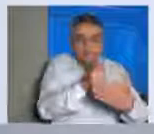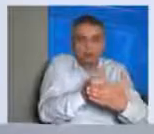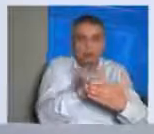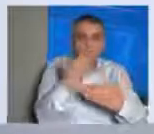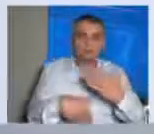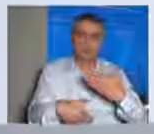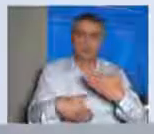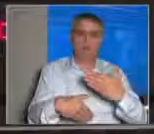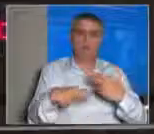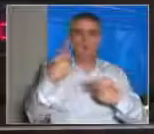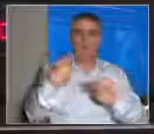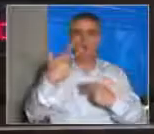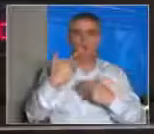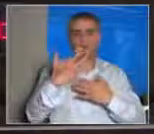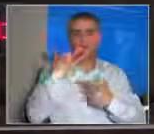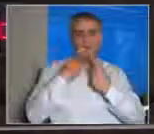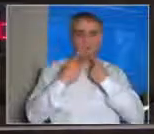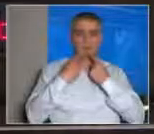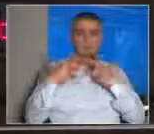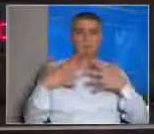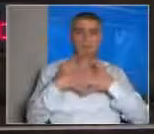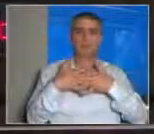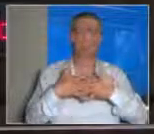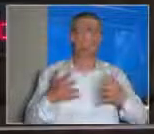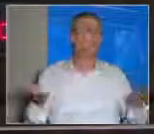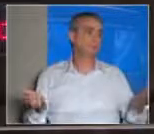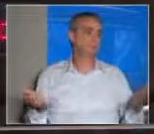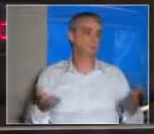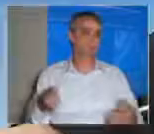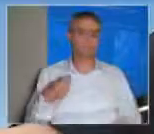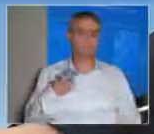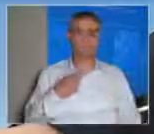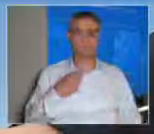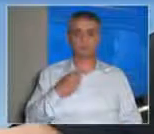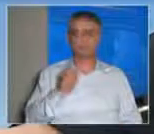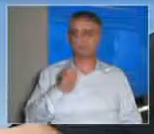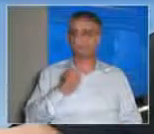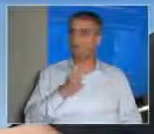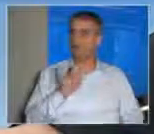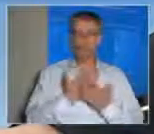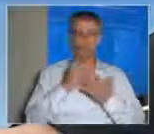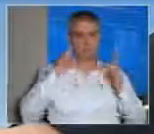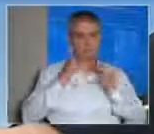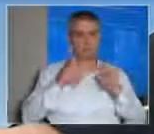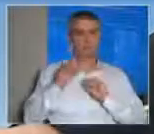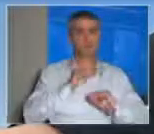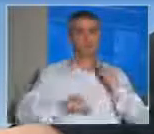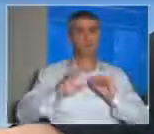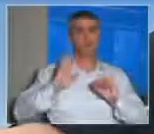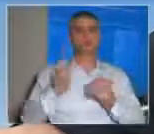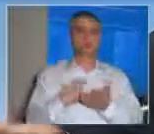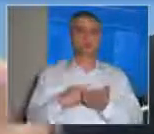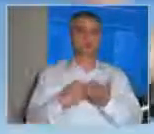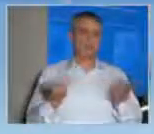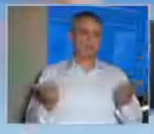האחרון, ליומיים שלושה של המסע ומתן קואליציון. טוב, זה דווקא לא מעיד על לחץ, אלא על שימוש בכל הקלפים,